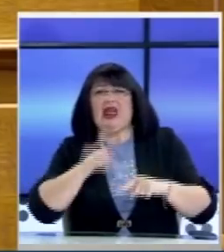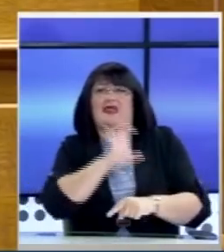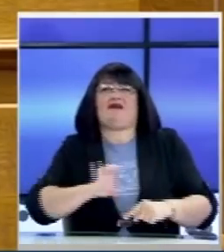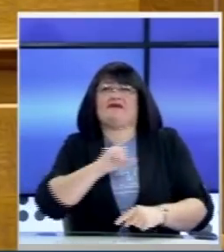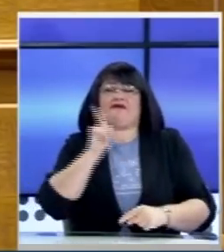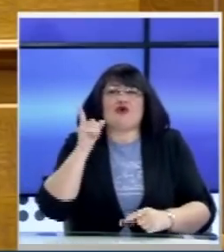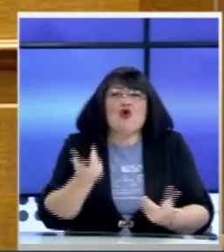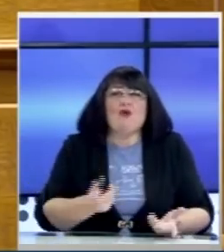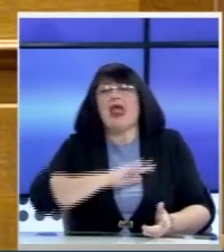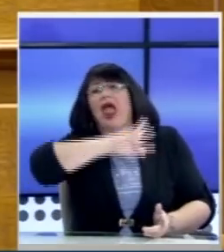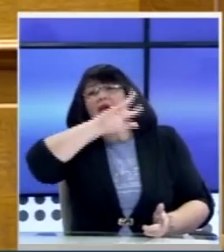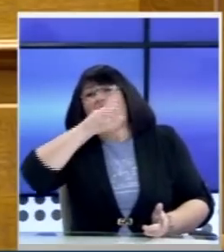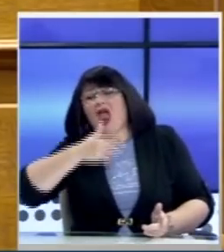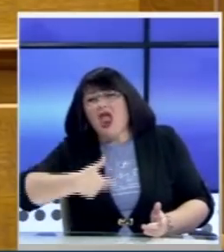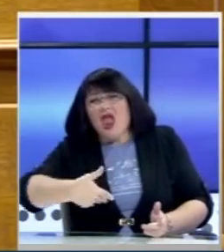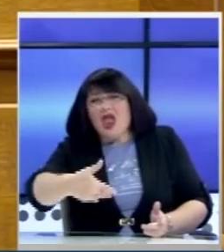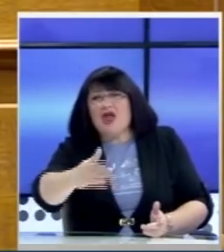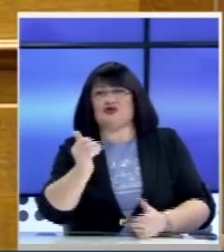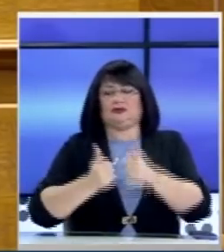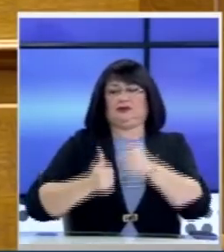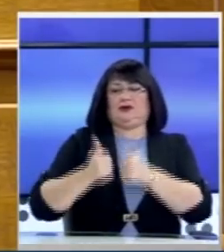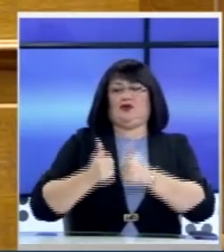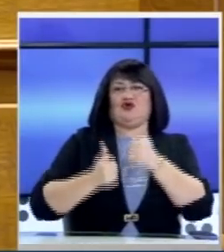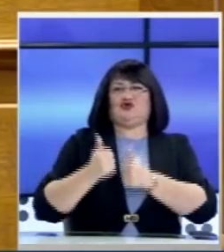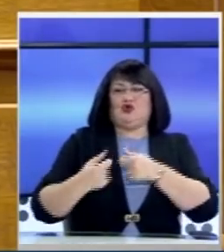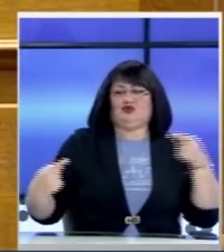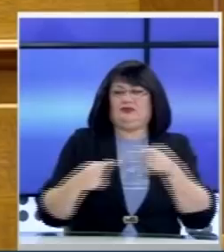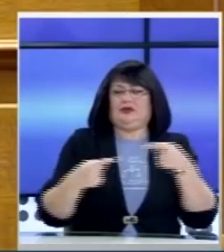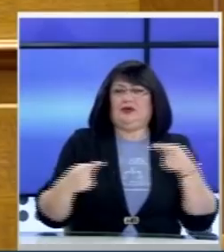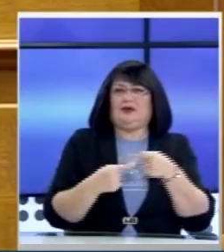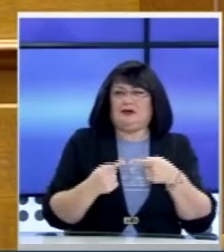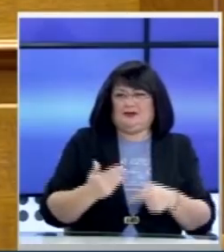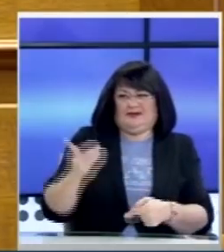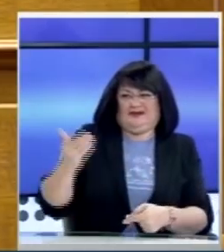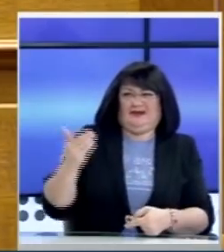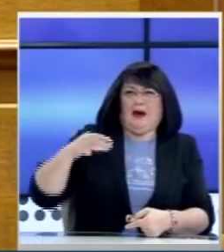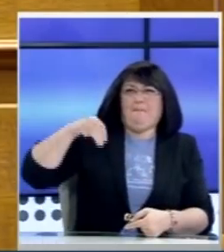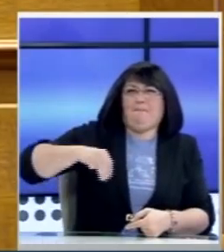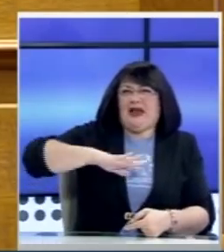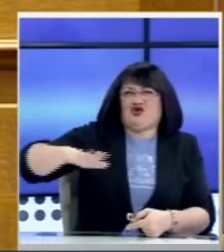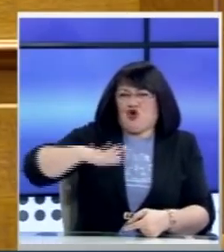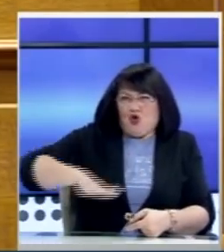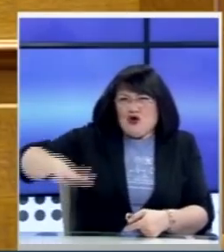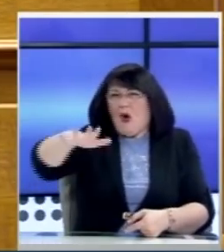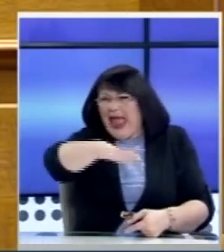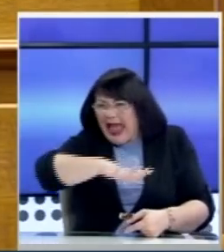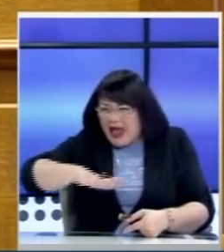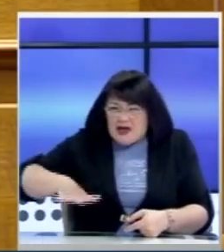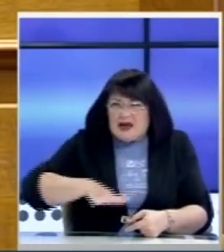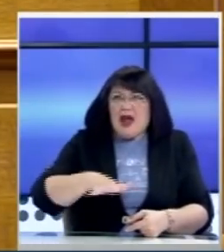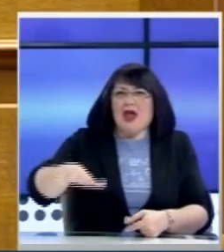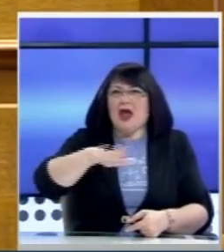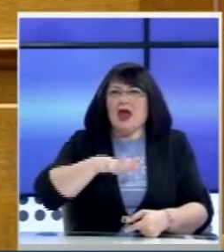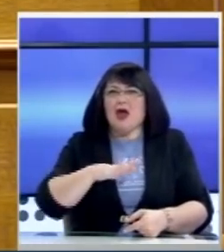Ευρώπη, μέχρι την όξυνση των ανταγωνισμών στο Αιγαίο, στην Ανατολική Μεσόγειο, όπου μέσα σε αυτούς κλιμακώνεται